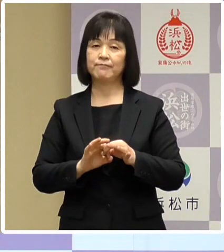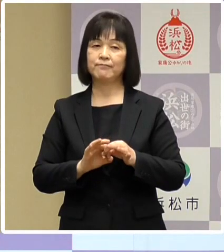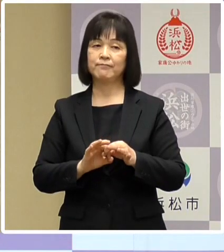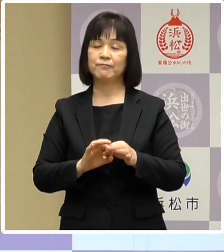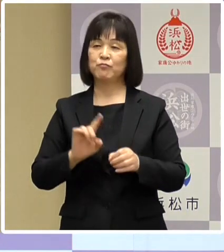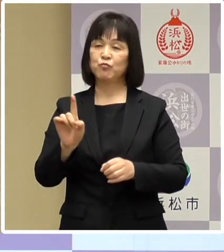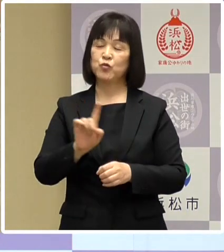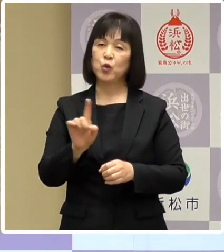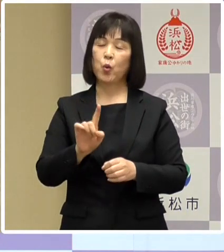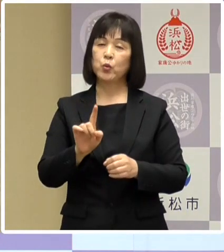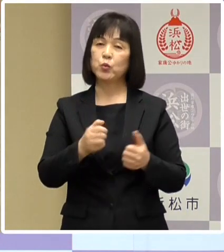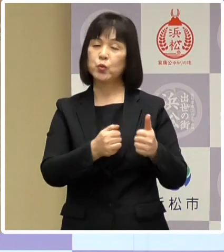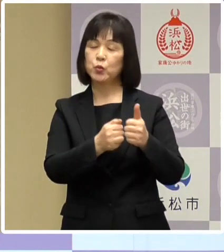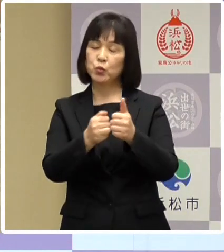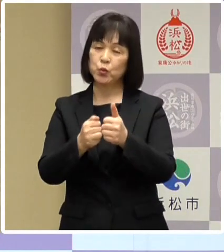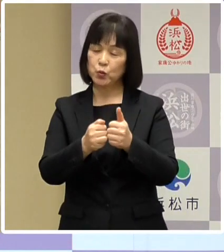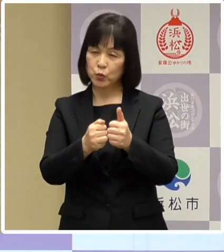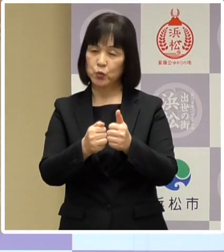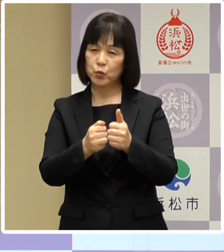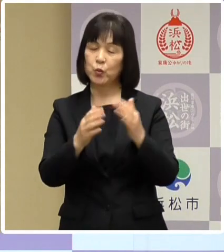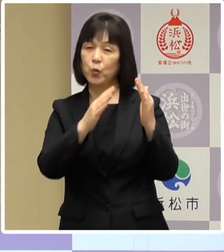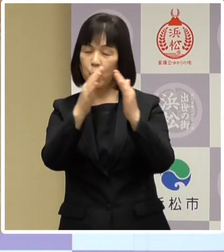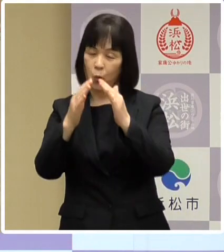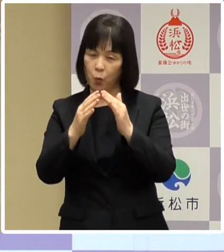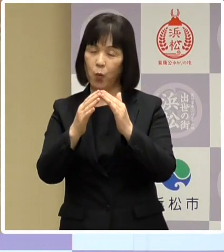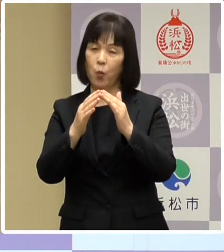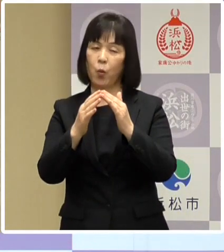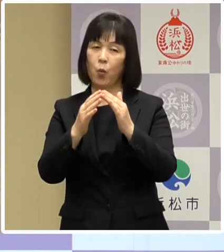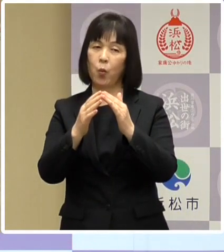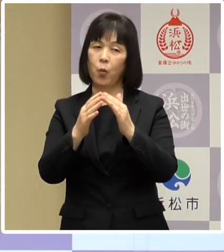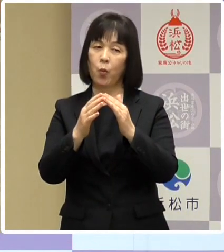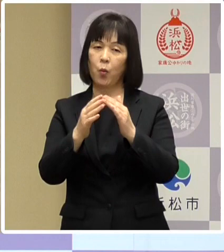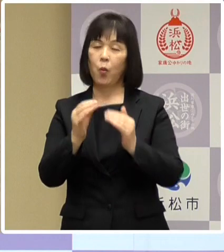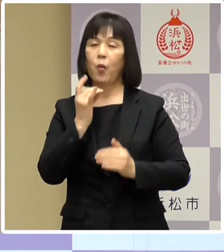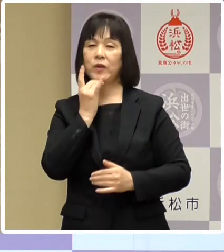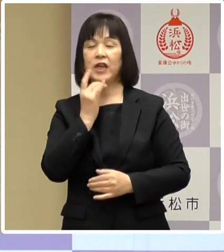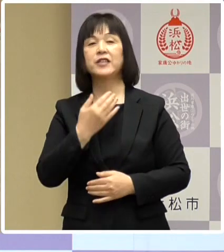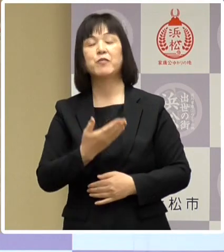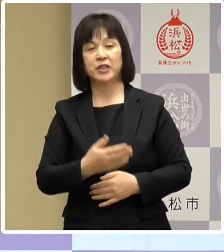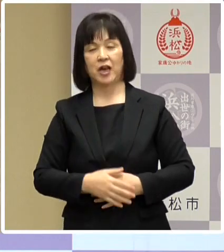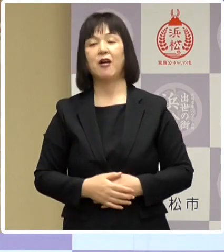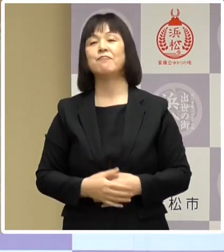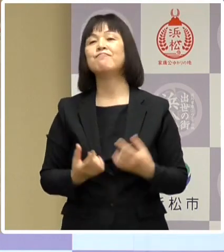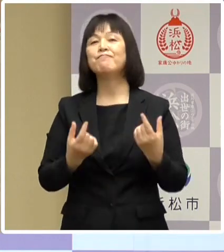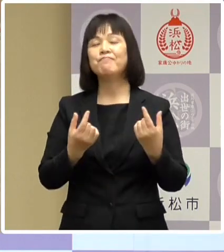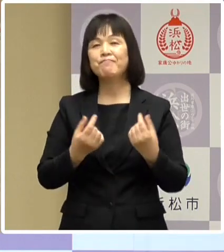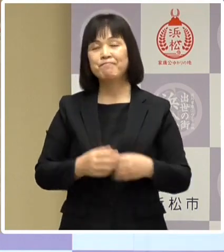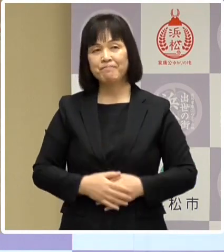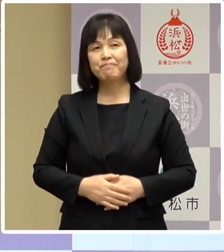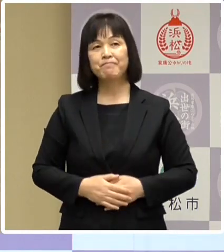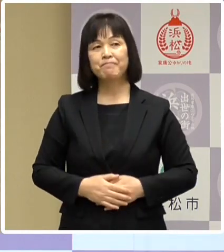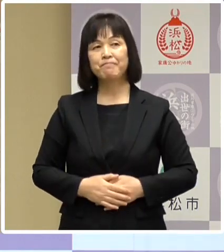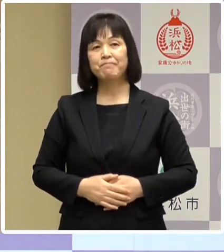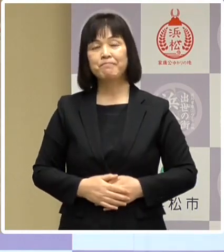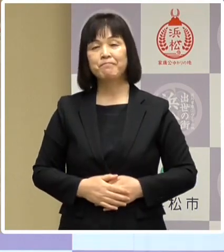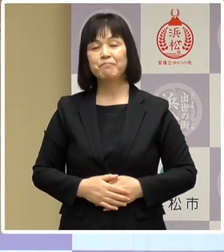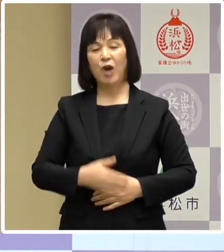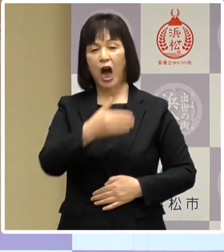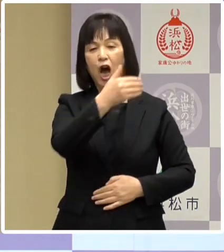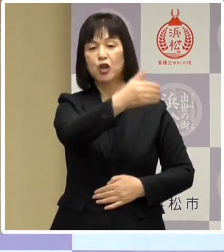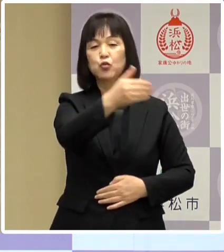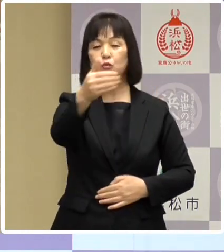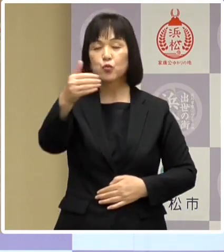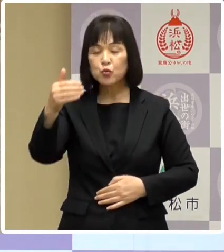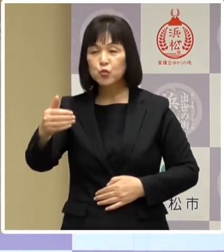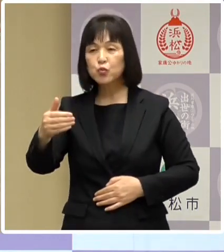う議論、どういう論戦が期待されていますか、市長としては。 そうですね、まあ区の